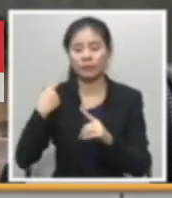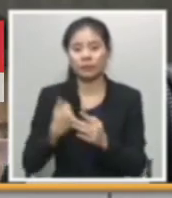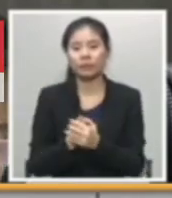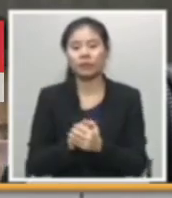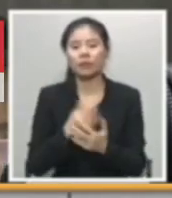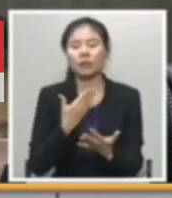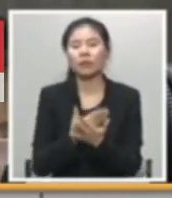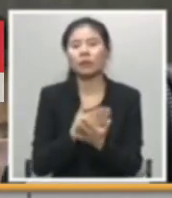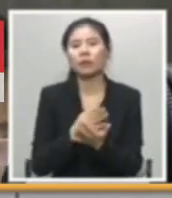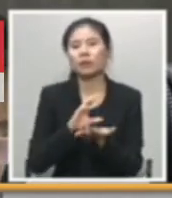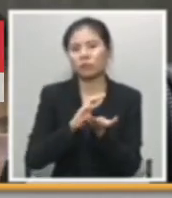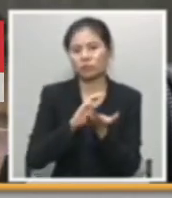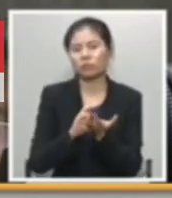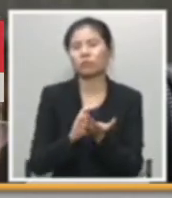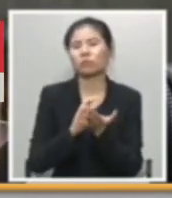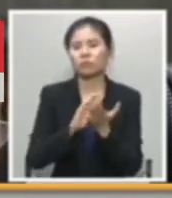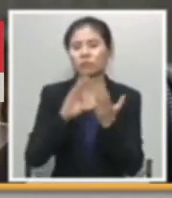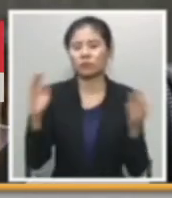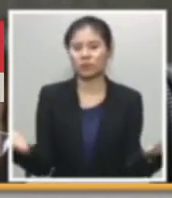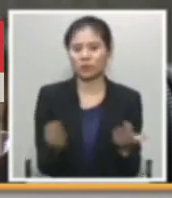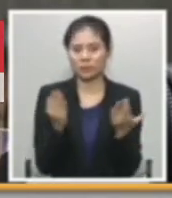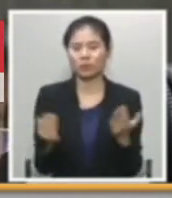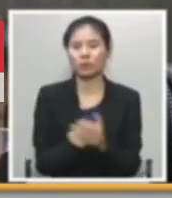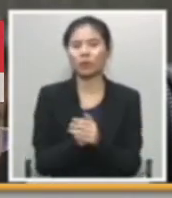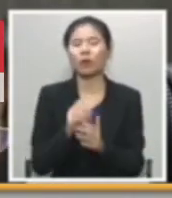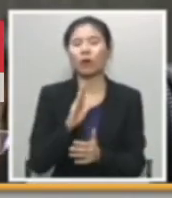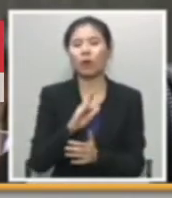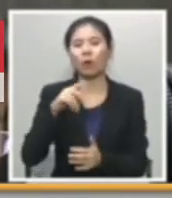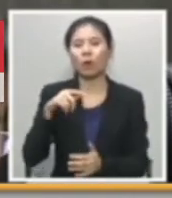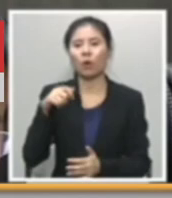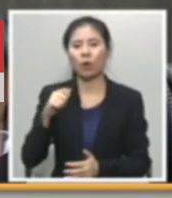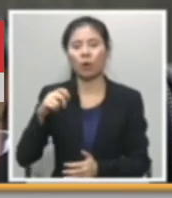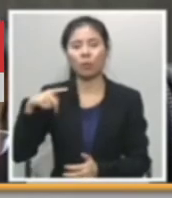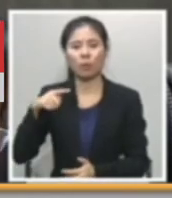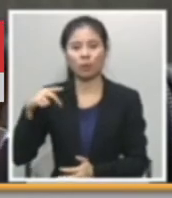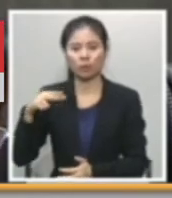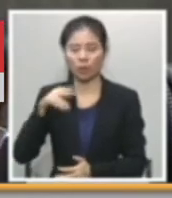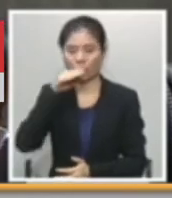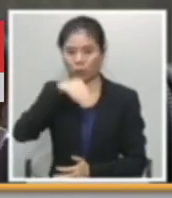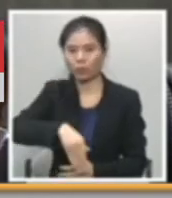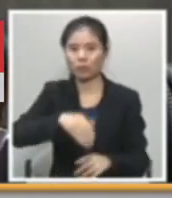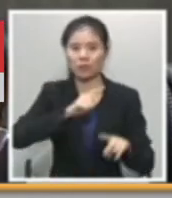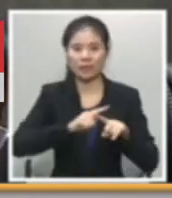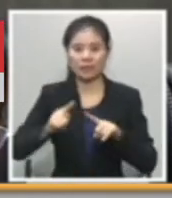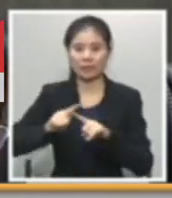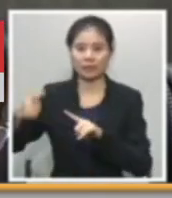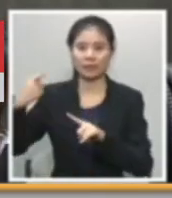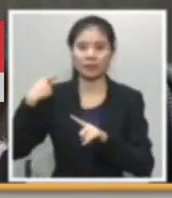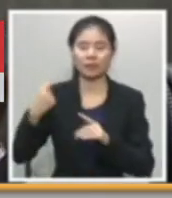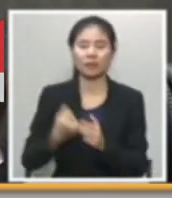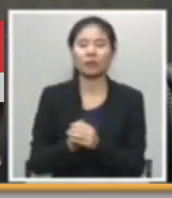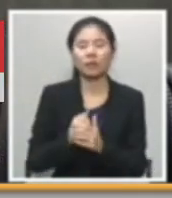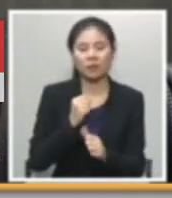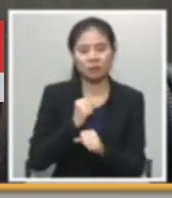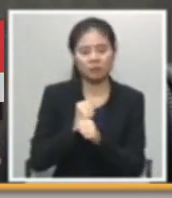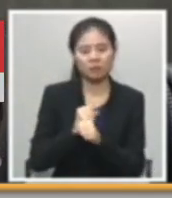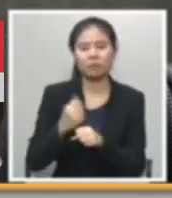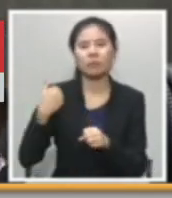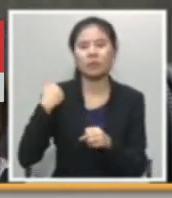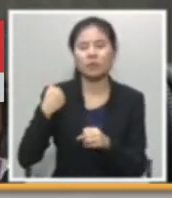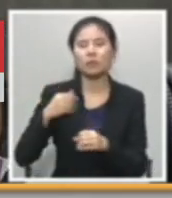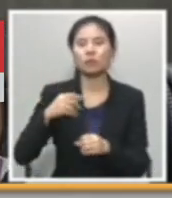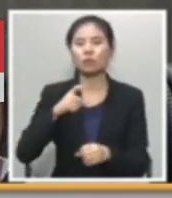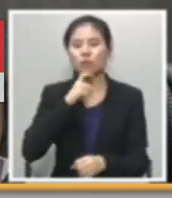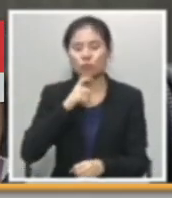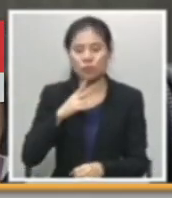นุนที่จะให้กับองค์กรปกครองส่วนท้องถิ่นจะอยู่ในส่วนนี้หรือไม่ซึ่งกระผ